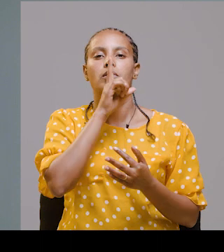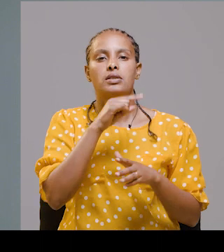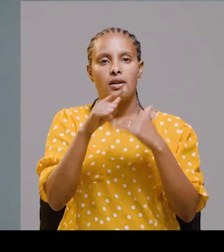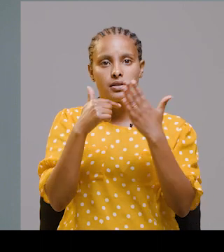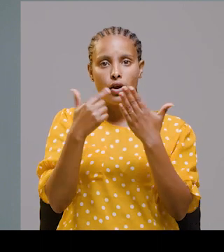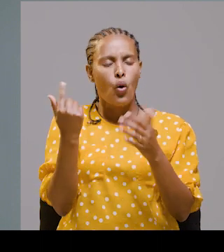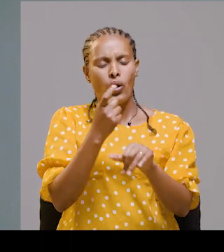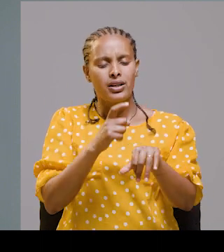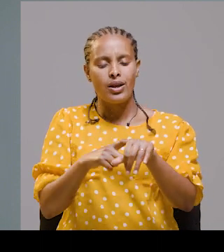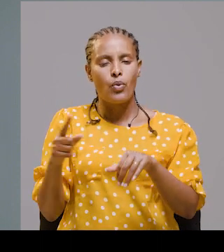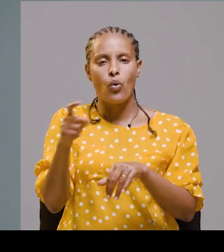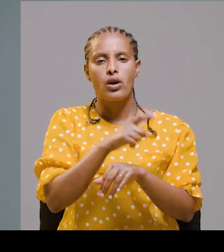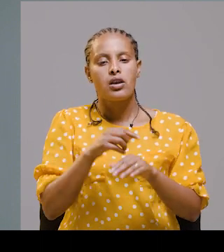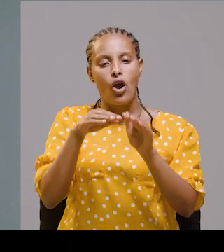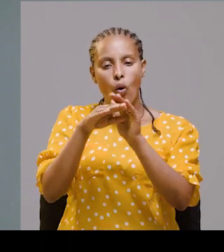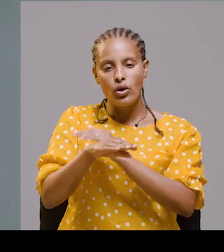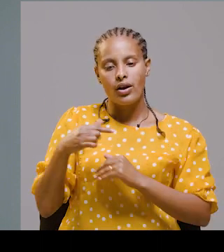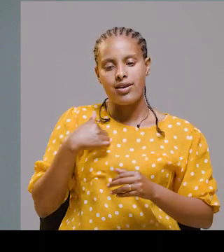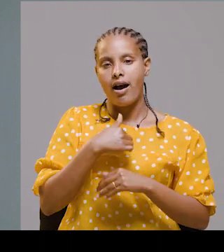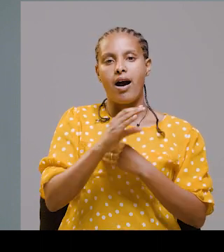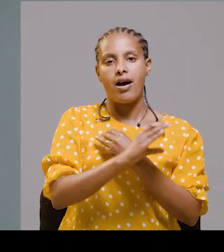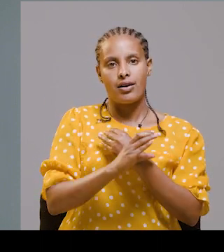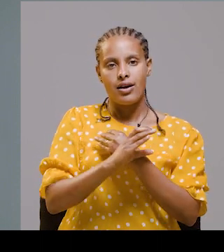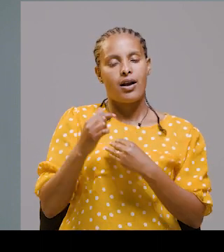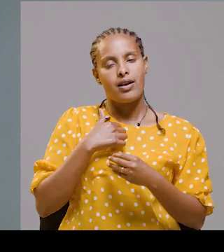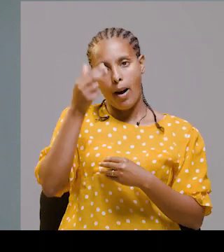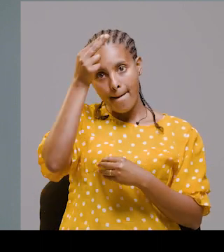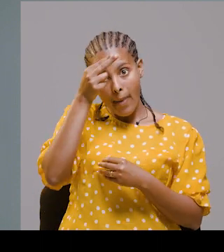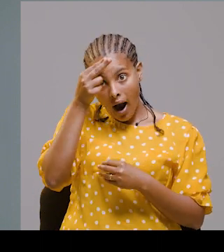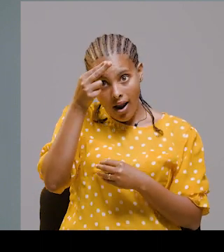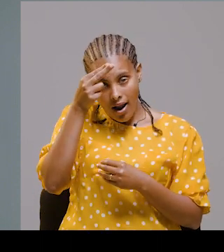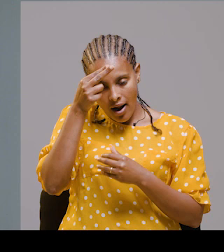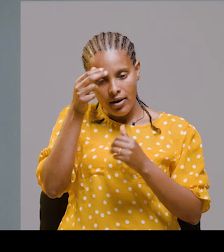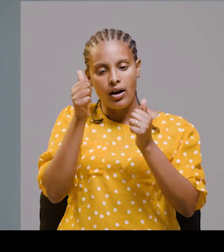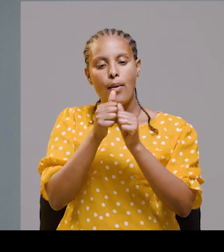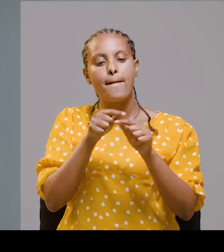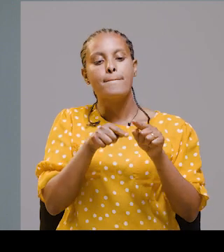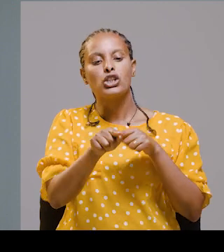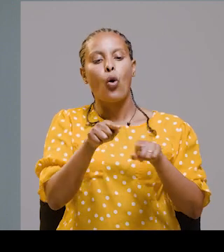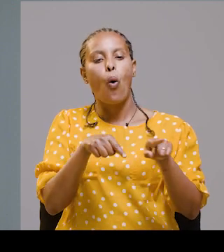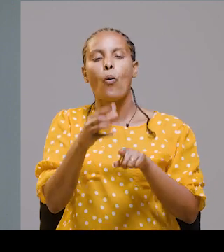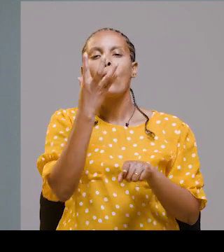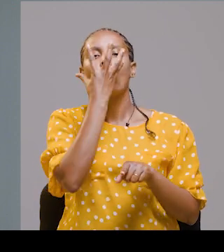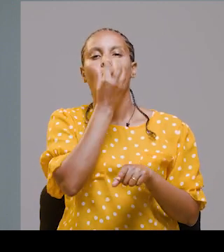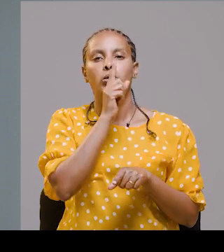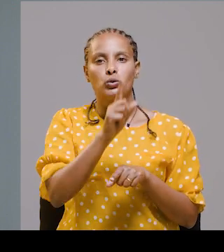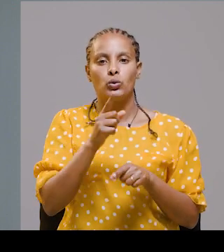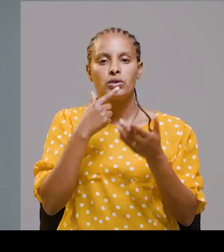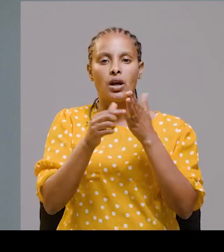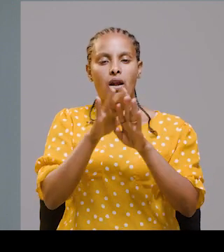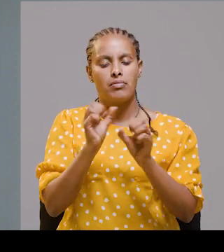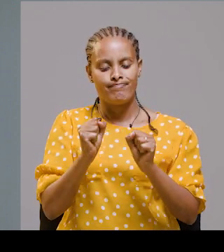ስለዚህ ሁልጊዜም ቢሆን የጎደለውን ከኛ ሀገር ከኛ ባህል የጎደሉትን ነገሮች መጠቆም ይቀለናል፣ እዛ ነገር